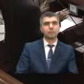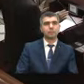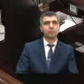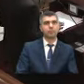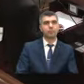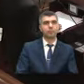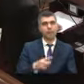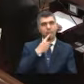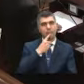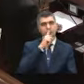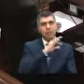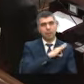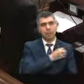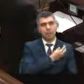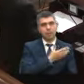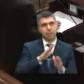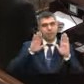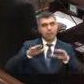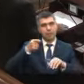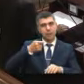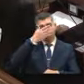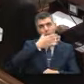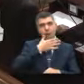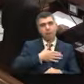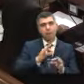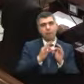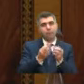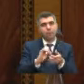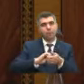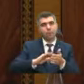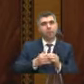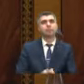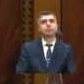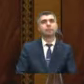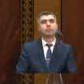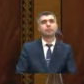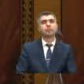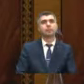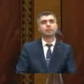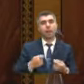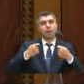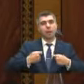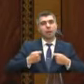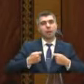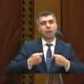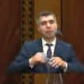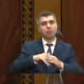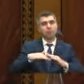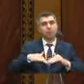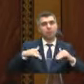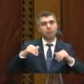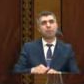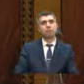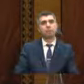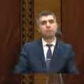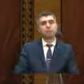بسم الله الرحمن الرحيم، والصلاة والسلام على سيدنا محمد وعلى آله وصحبه. السيد رئيس مجلس النواب المحترم،